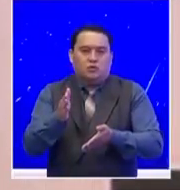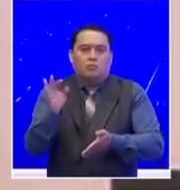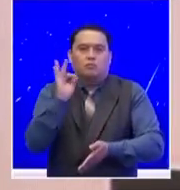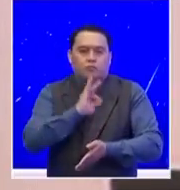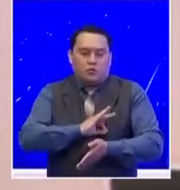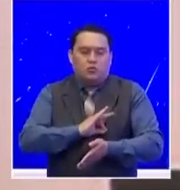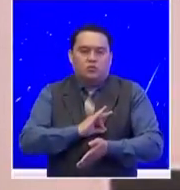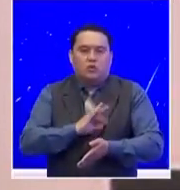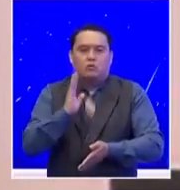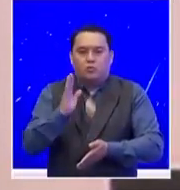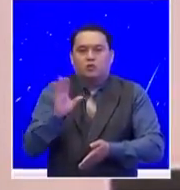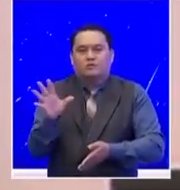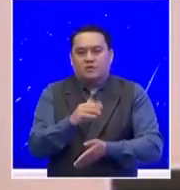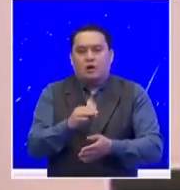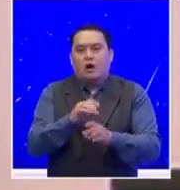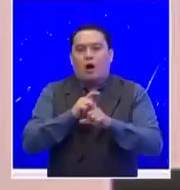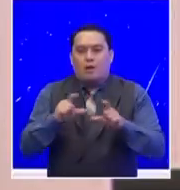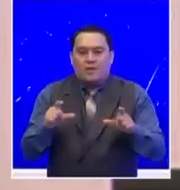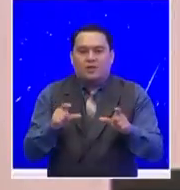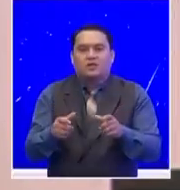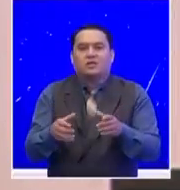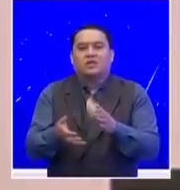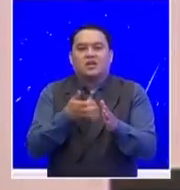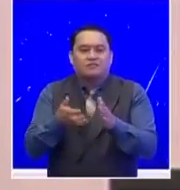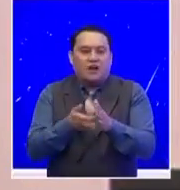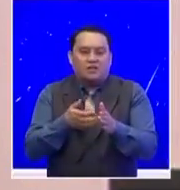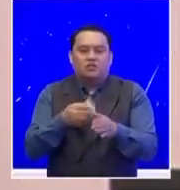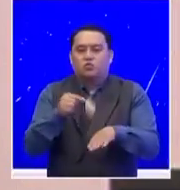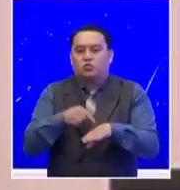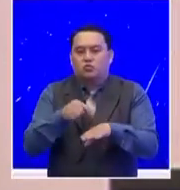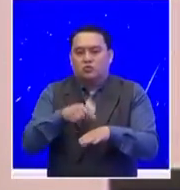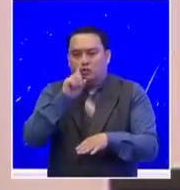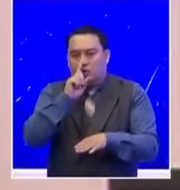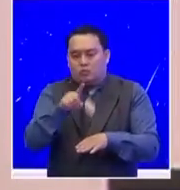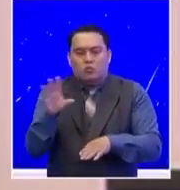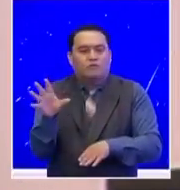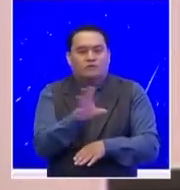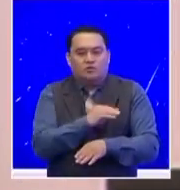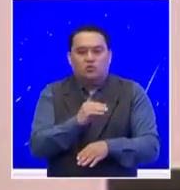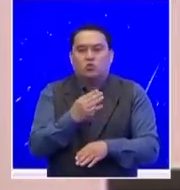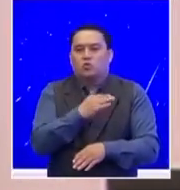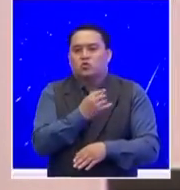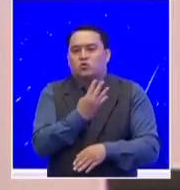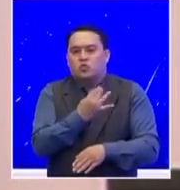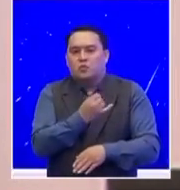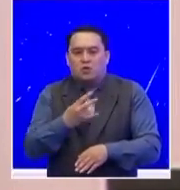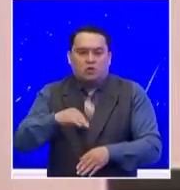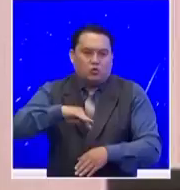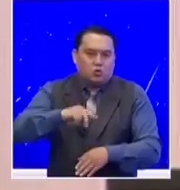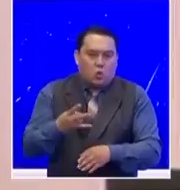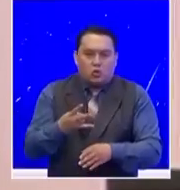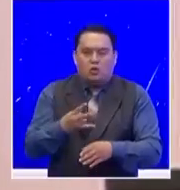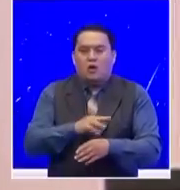прогнозируемая. Полностью все объекты покроют дефицит, который я уже говорил, порядка 4,5 миллионов тонн. Мы перекрываем